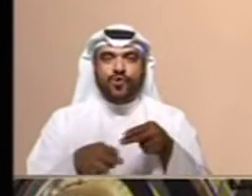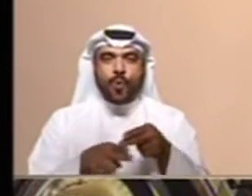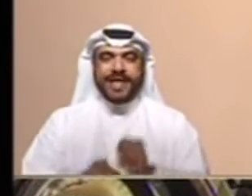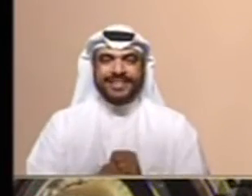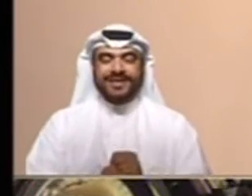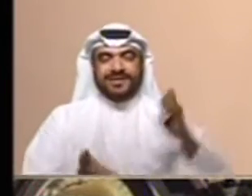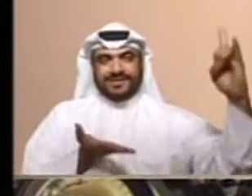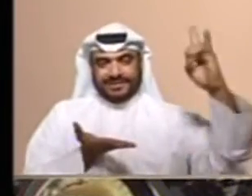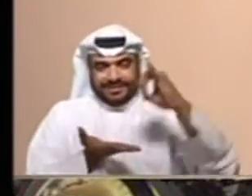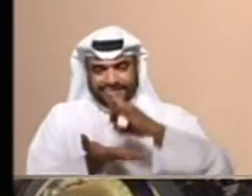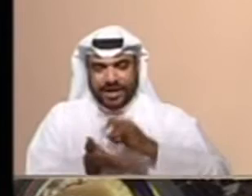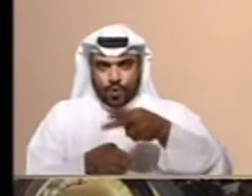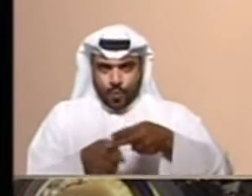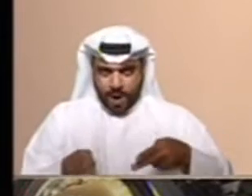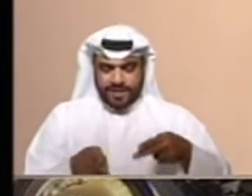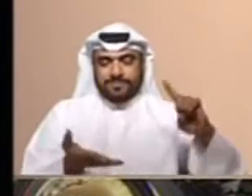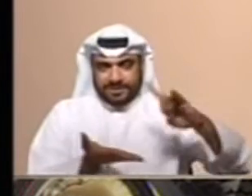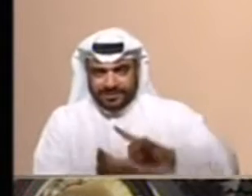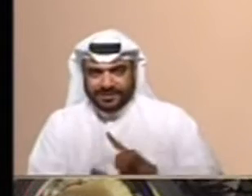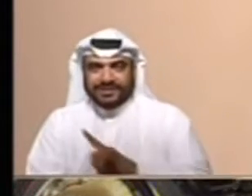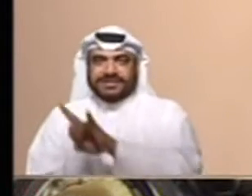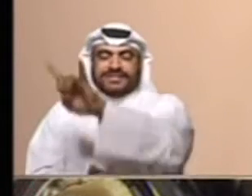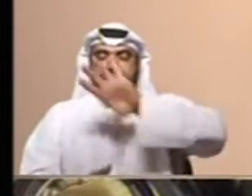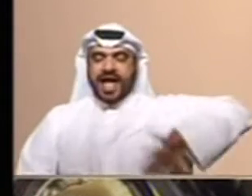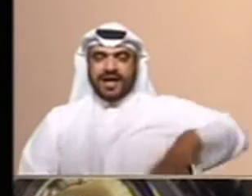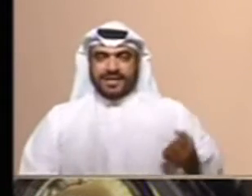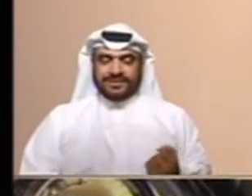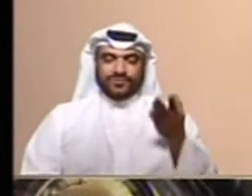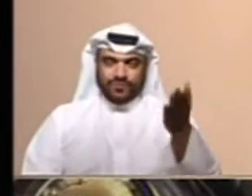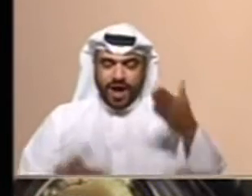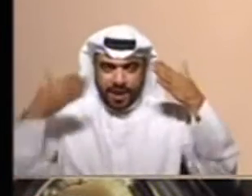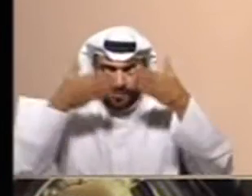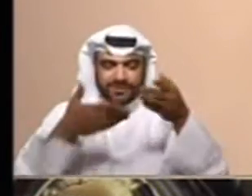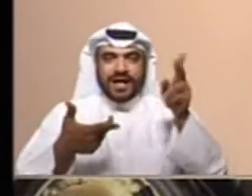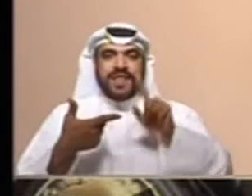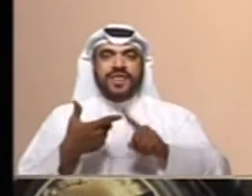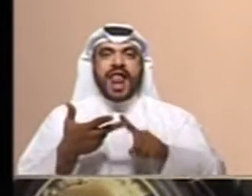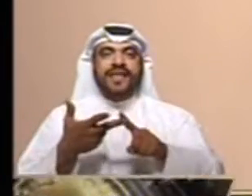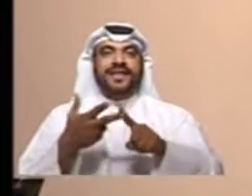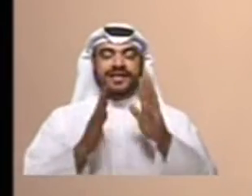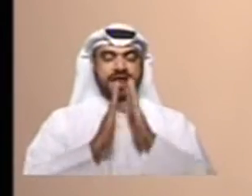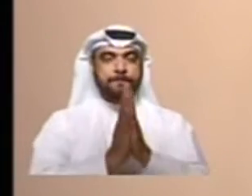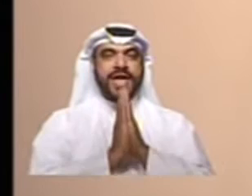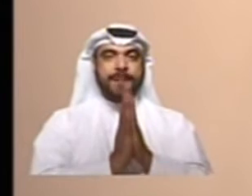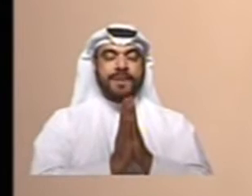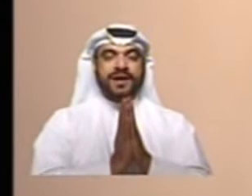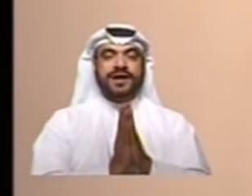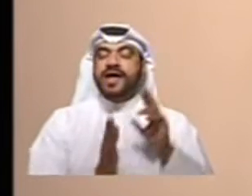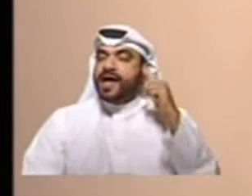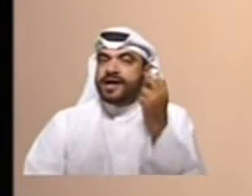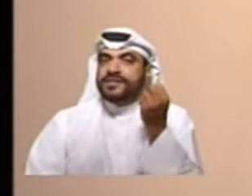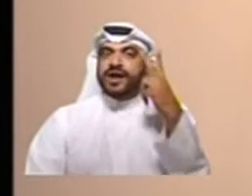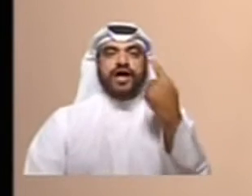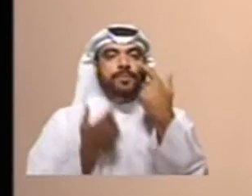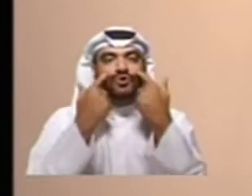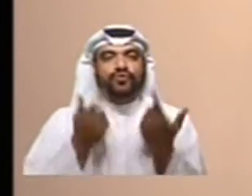وإلى بنغلاديش ومن بنغلاديش إلى ميانمار، طبعا هذه الزيارة تم اقتراحها من